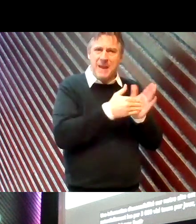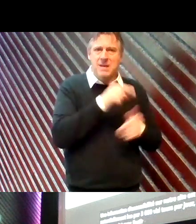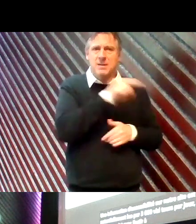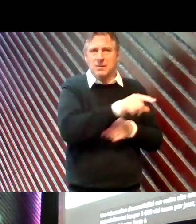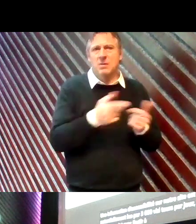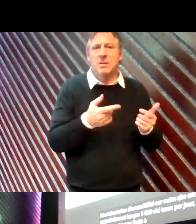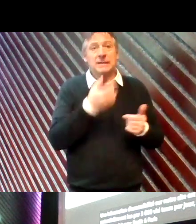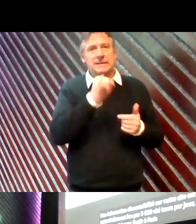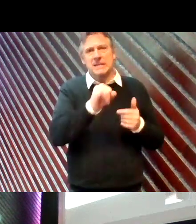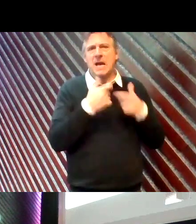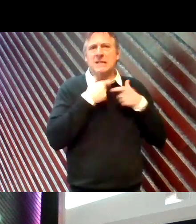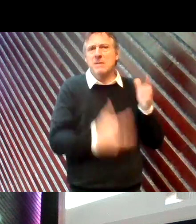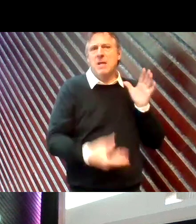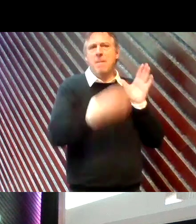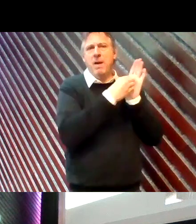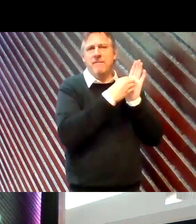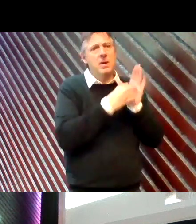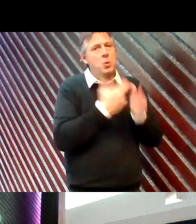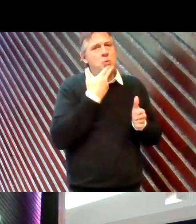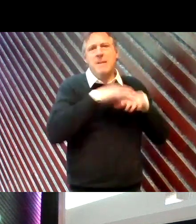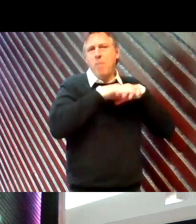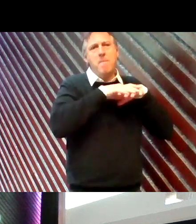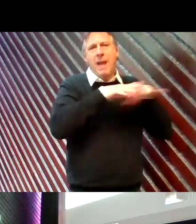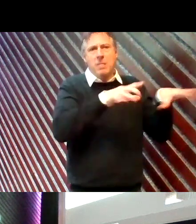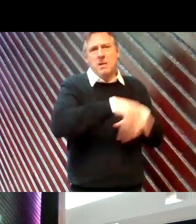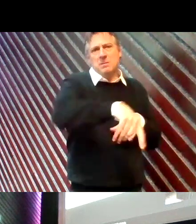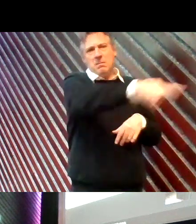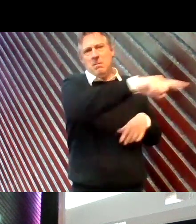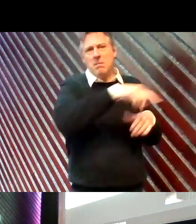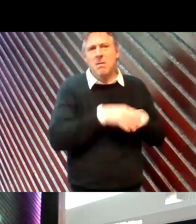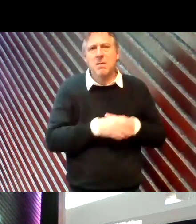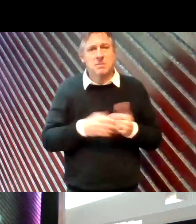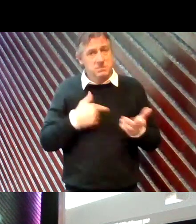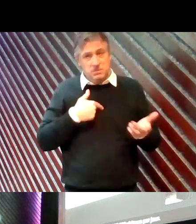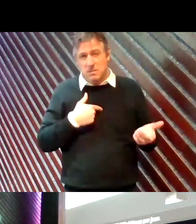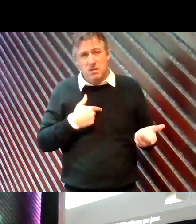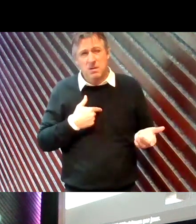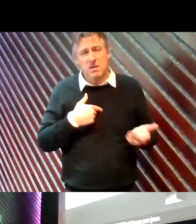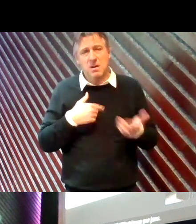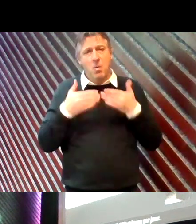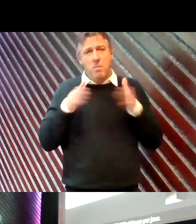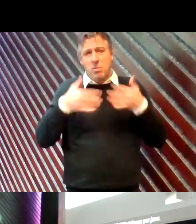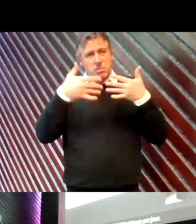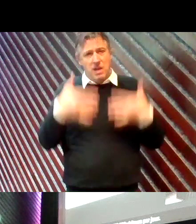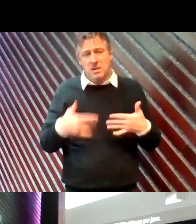information d'accessibilité elle peut être utile à vraiment beaucoup de monde ça c'est une deuxième vertu très très forte de l'open data